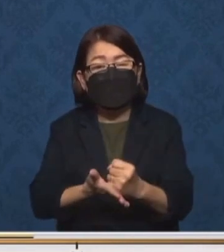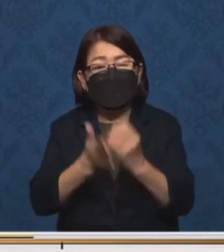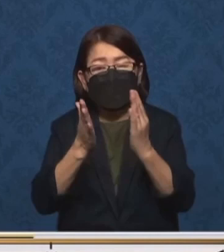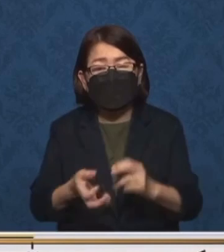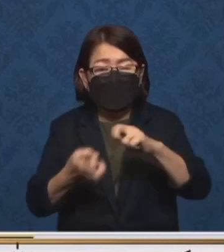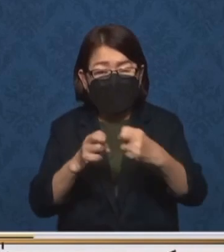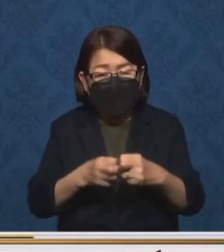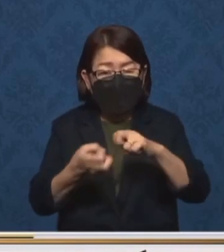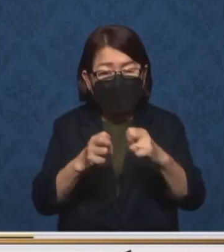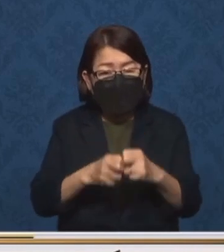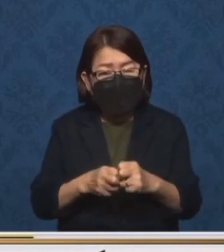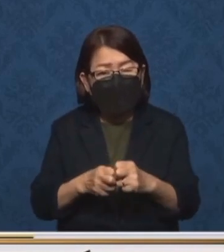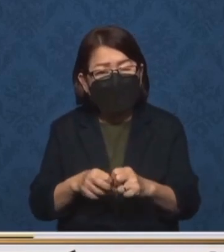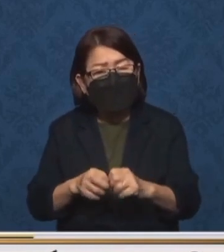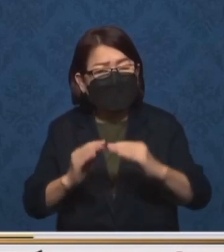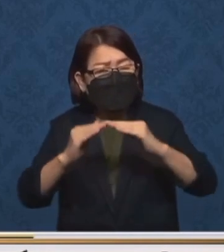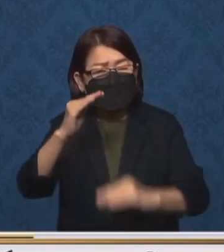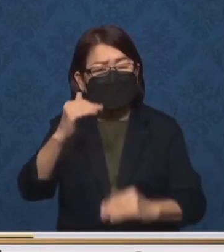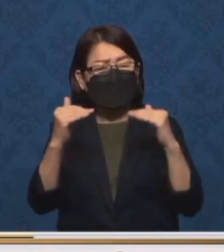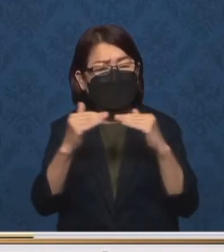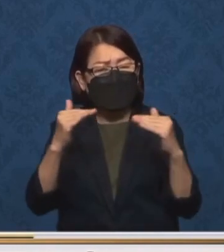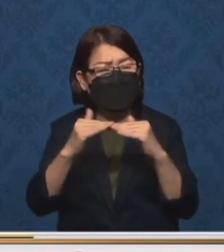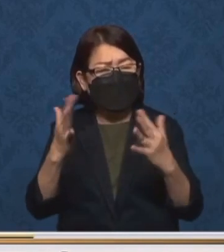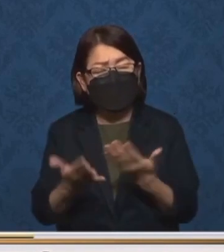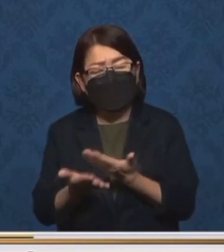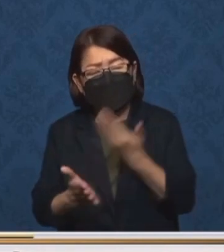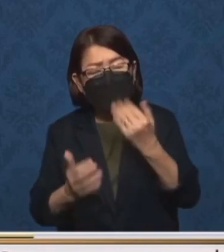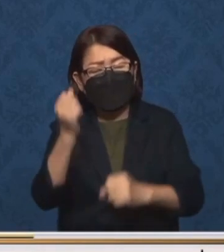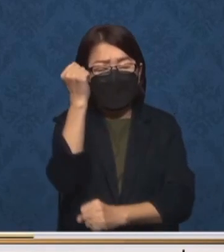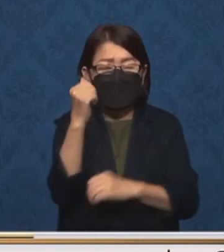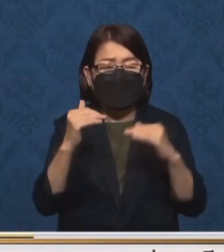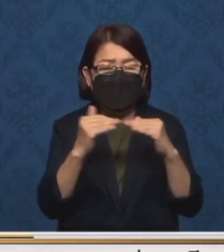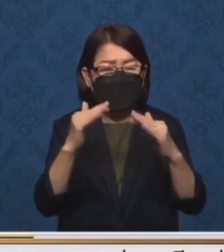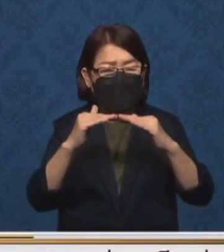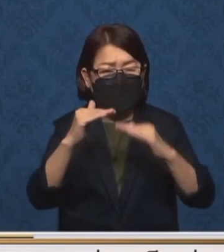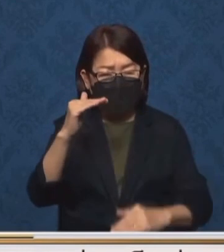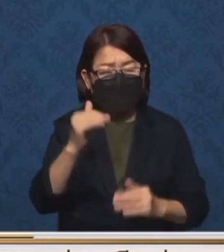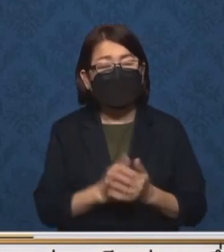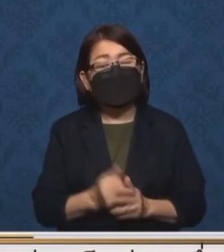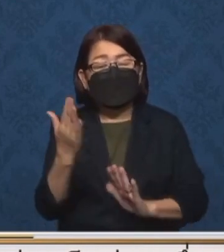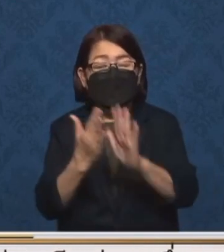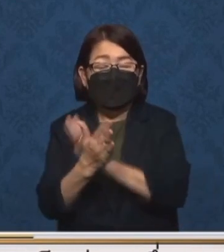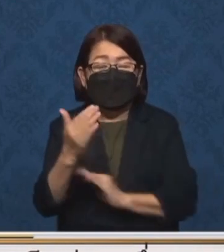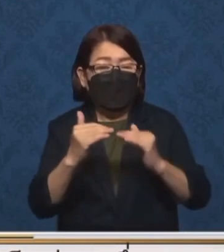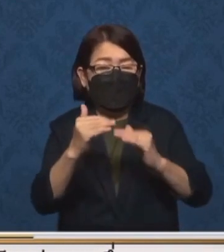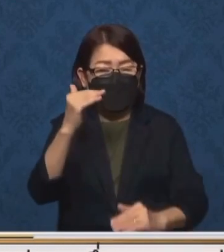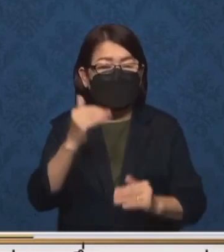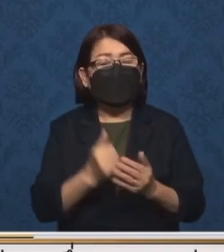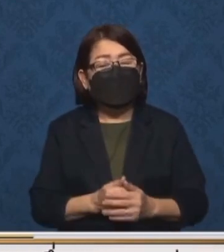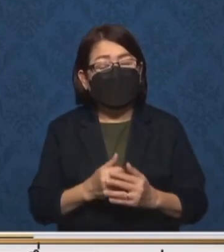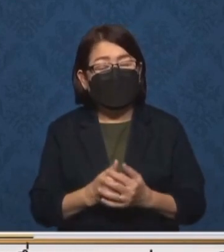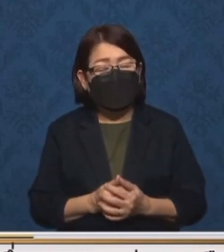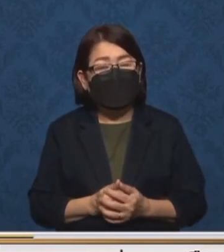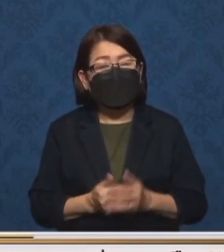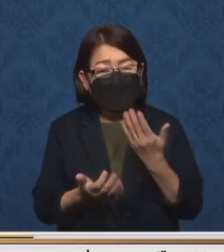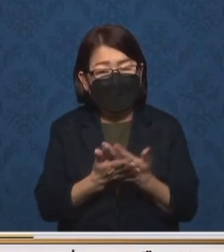กำแงก้านแลหางคนรวยกัคนจนการเพิมความเหลอมล้ำให้กัประเทศในการเยี่วหยาแบทิงโชคต